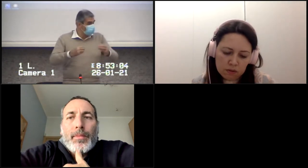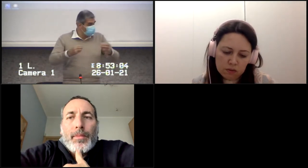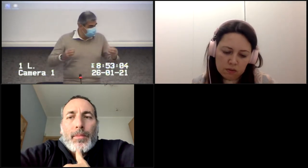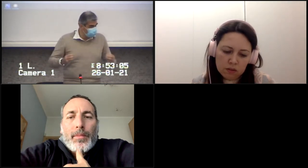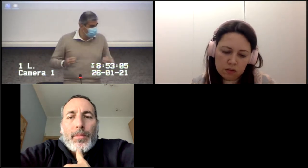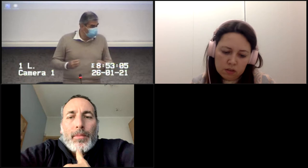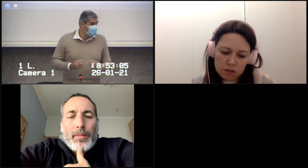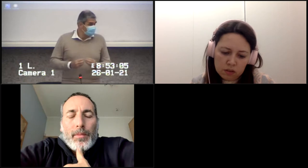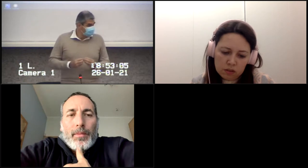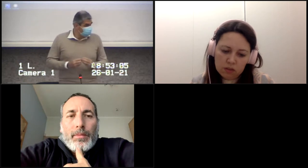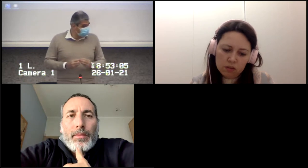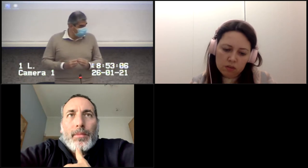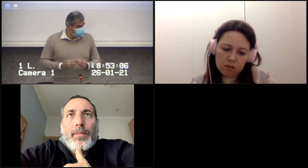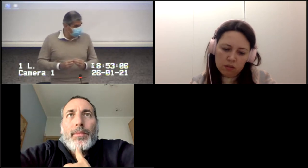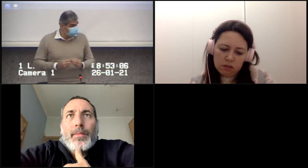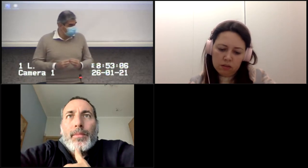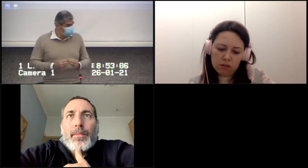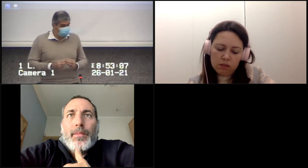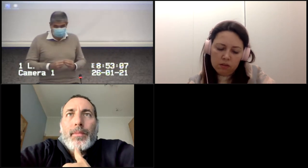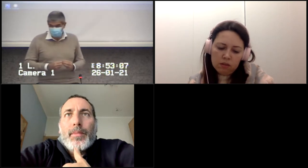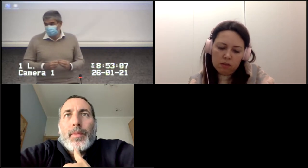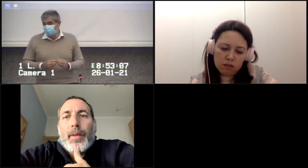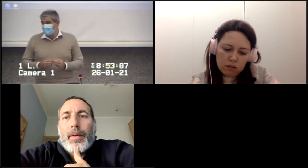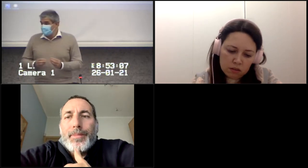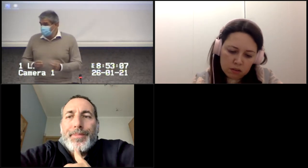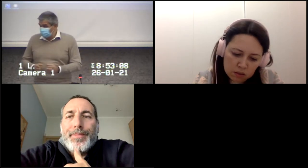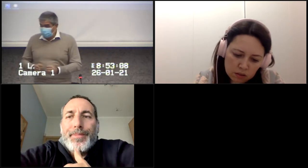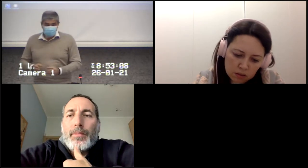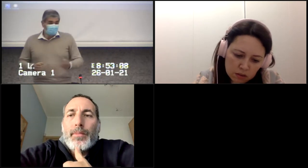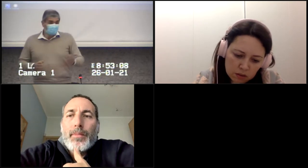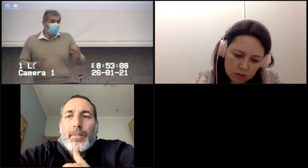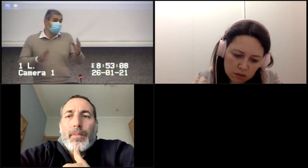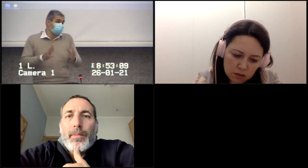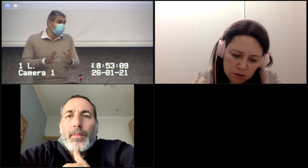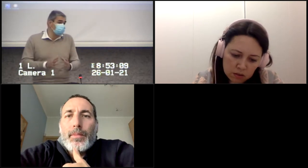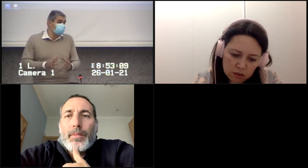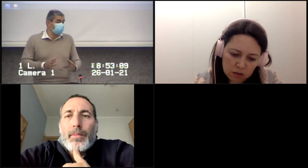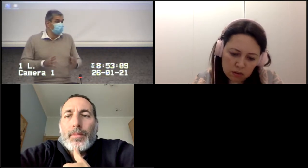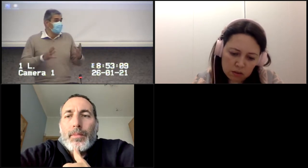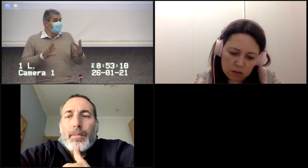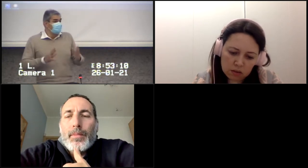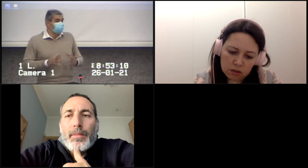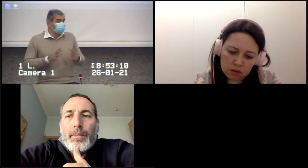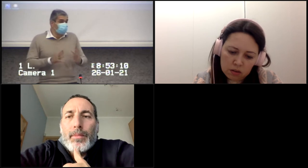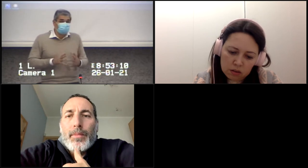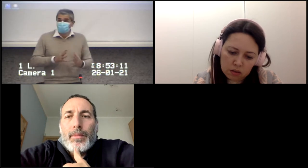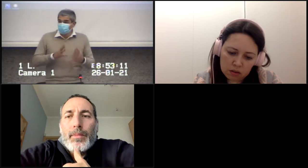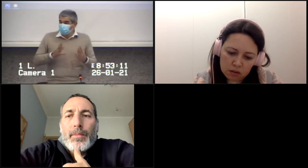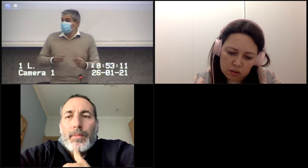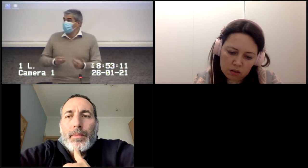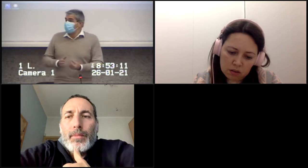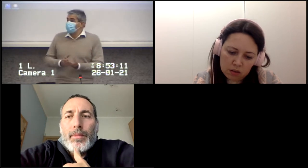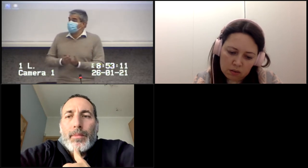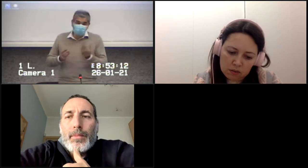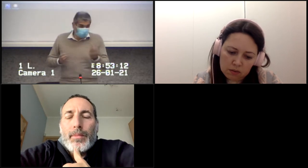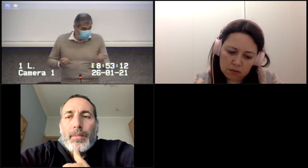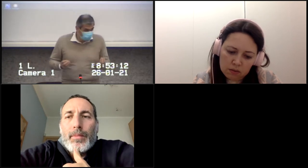l'impianto complessivo dell'urbanistica della nostra città. Come ho detto in commissione, in realtà questa norma è una